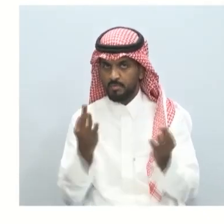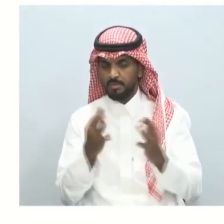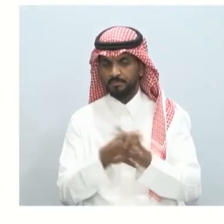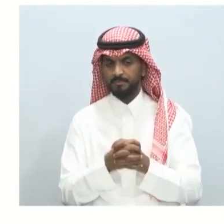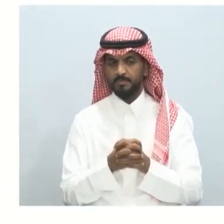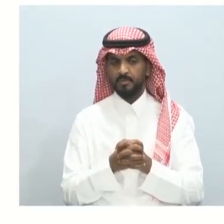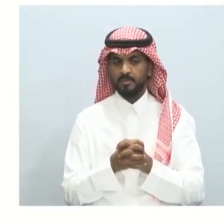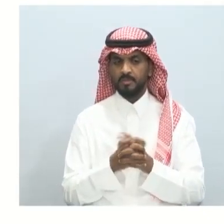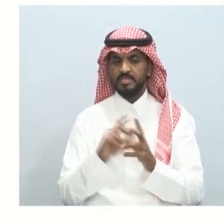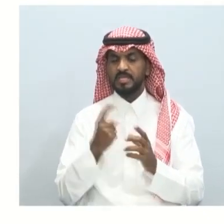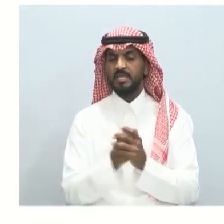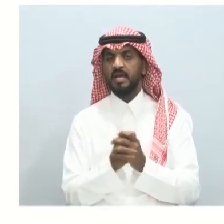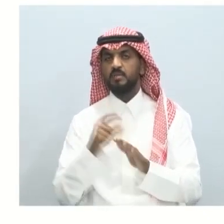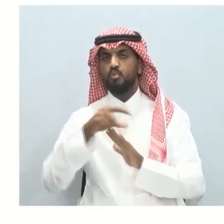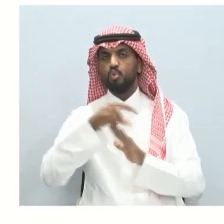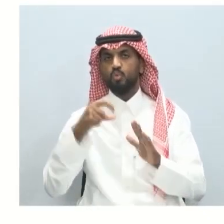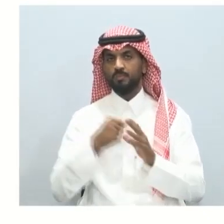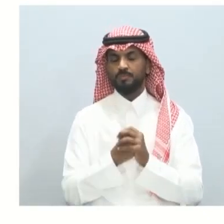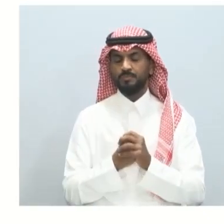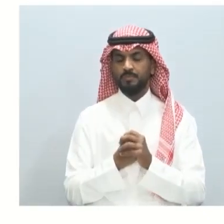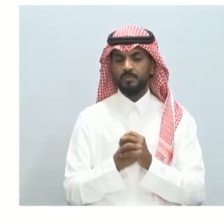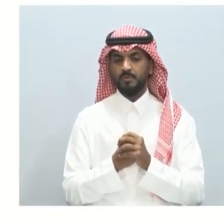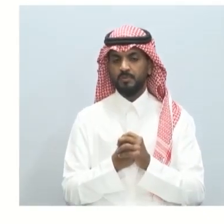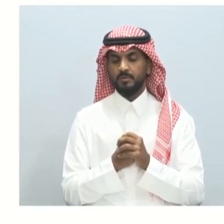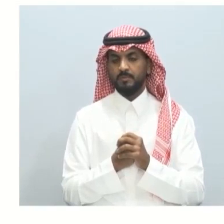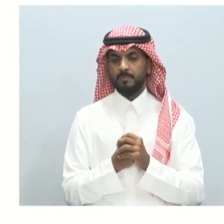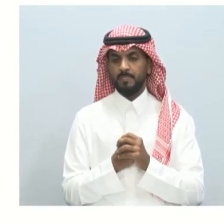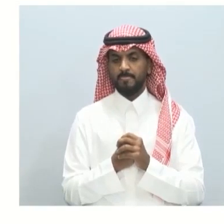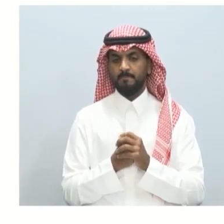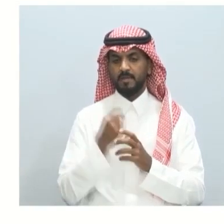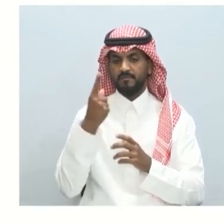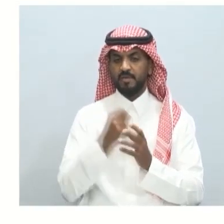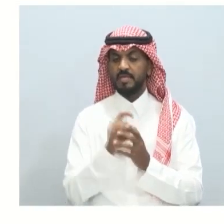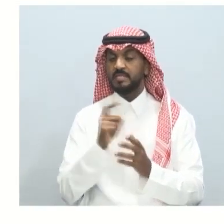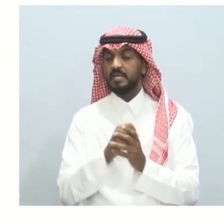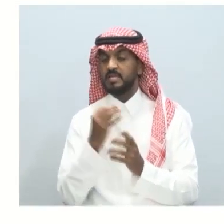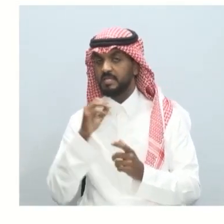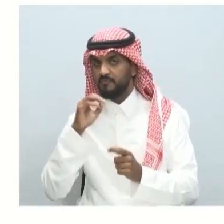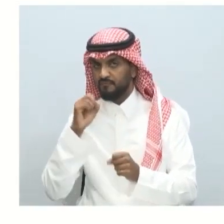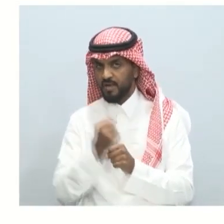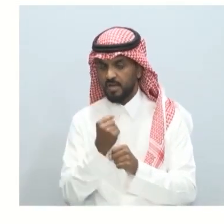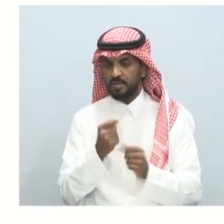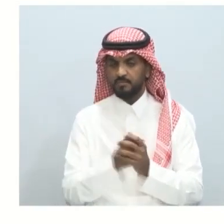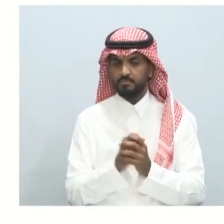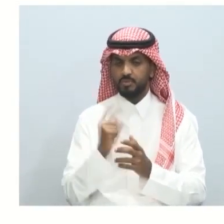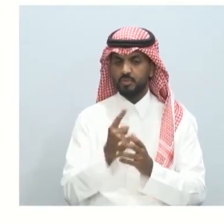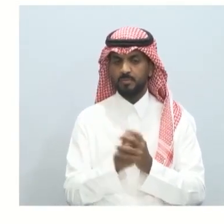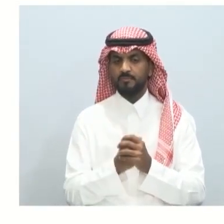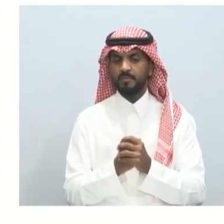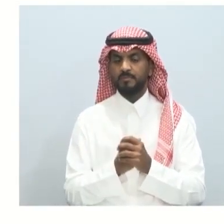رؤيه شامله سريعه عن الموضوع ايضا من الافكار ليست القراءه السريعه الفعاله هي القراءه بشكل اسرع